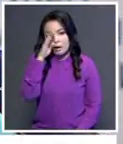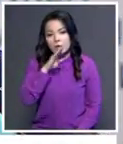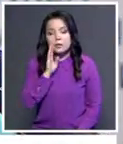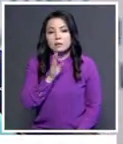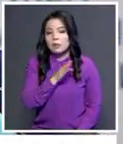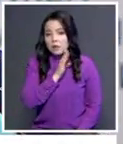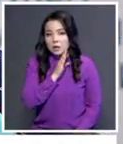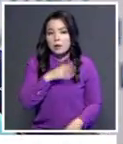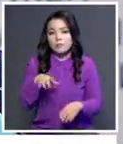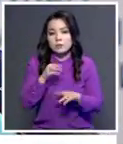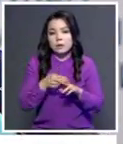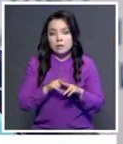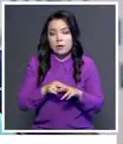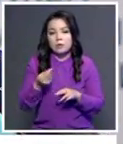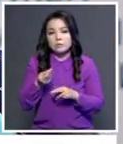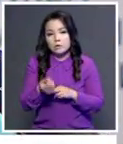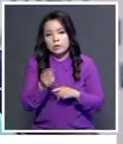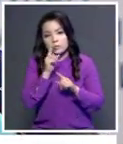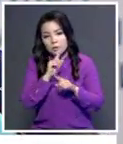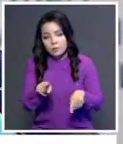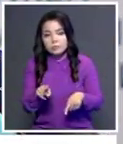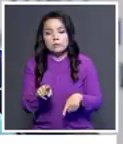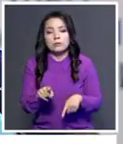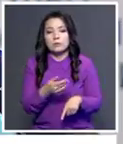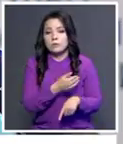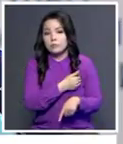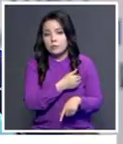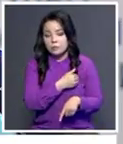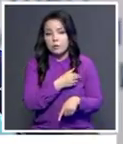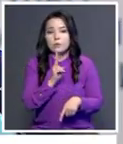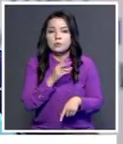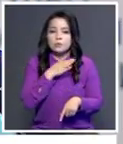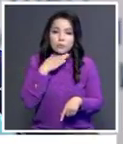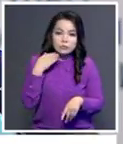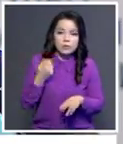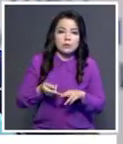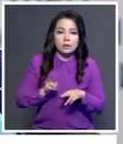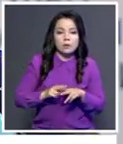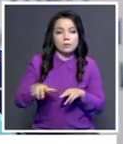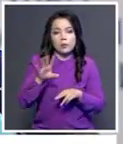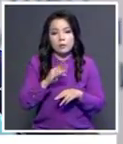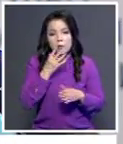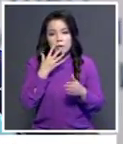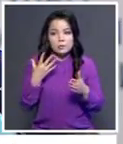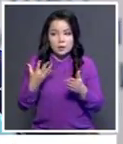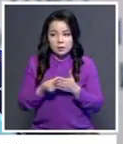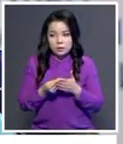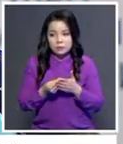Ата-аналар бармай, ақша жинамай, бермейм десе, енді олардың арқашанда ресми